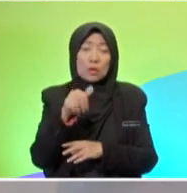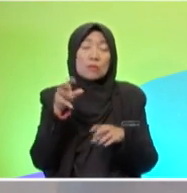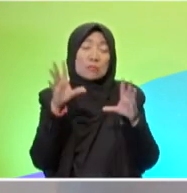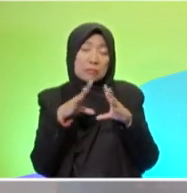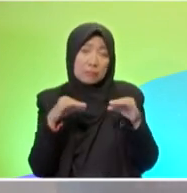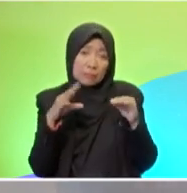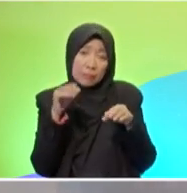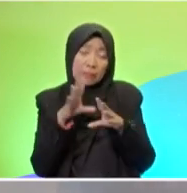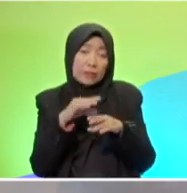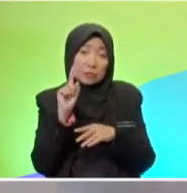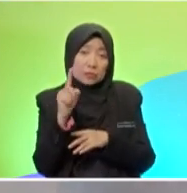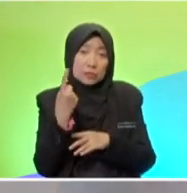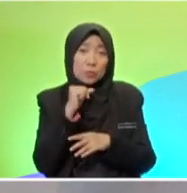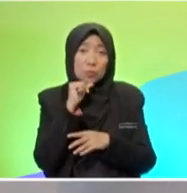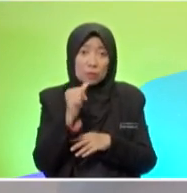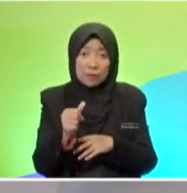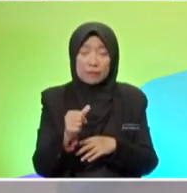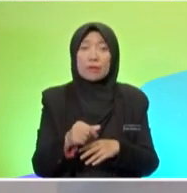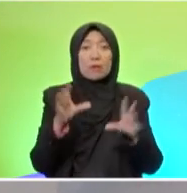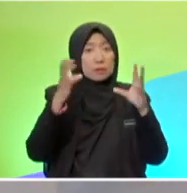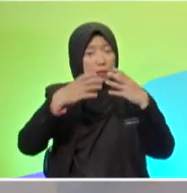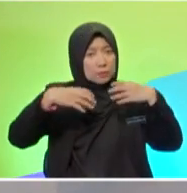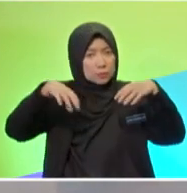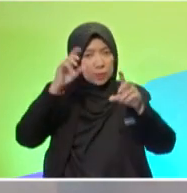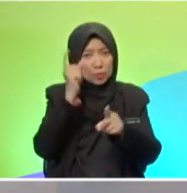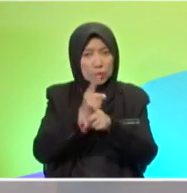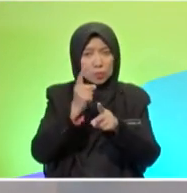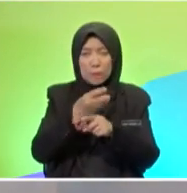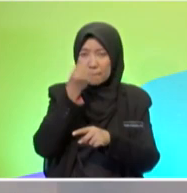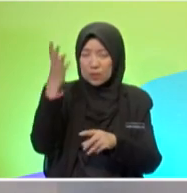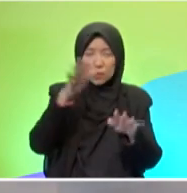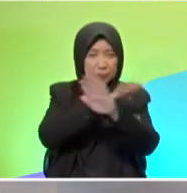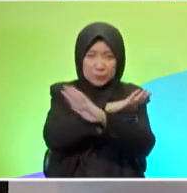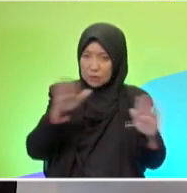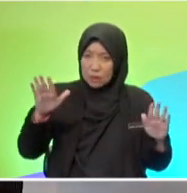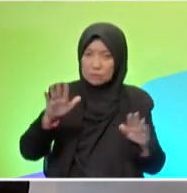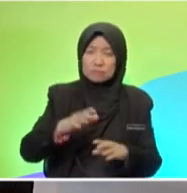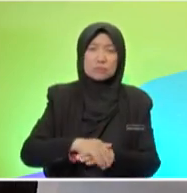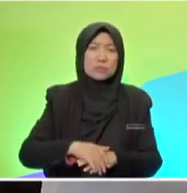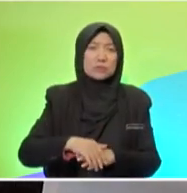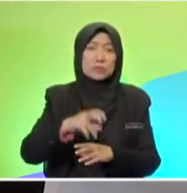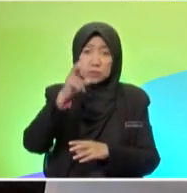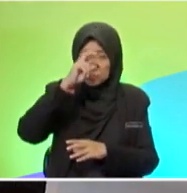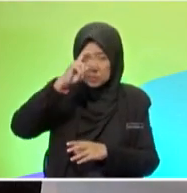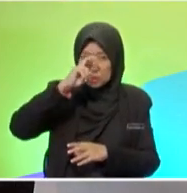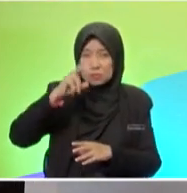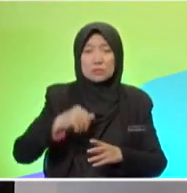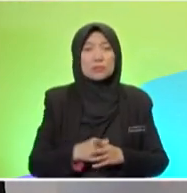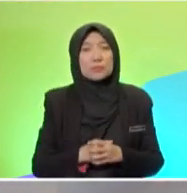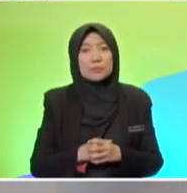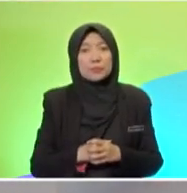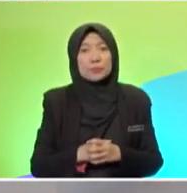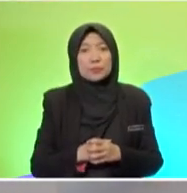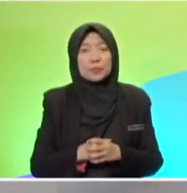tidak Katakan tidak memanah kita betul-betul kita tak nak jadi kita akan bersama dengan anak murid kita kita akan